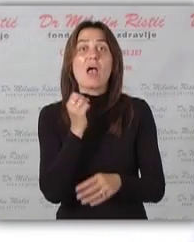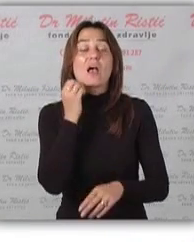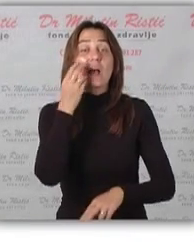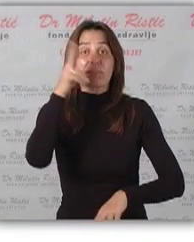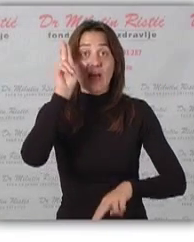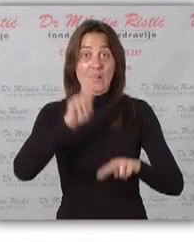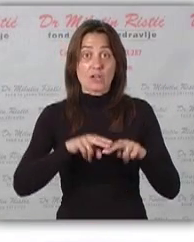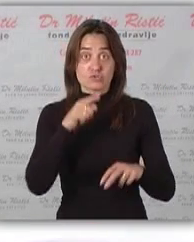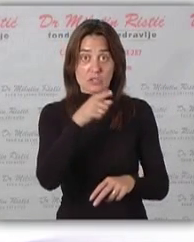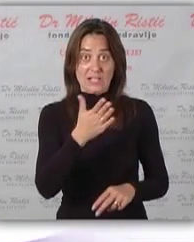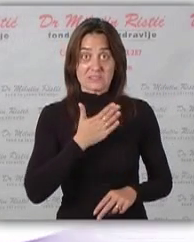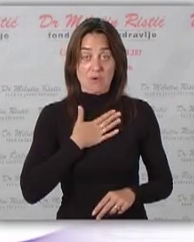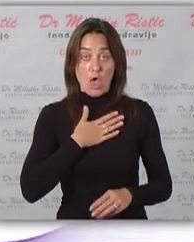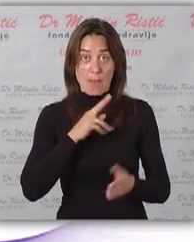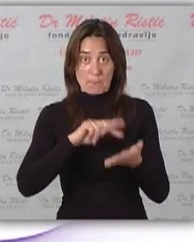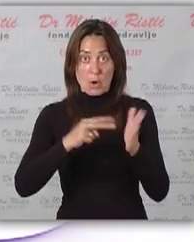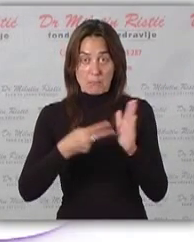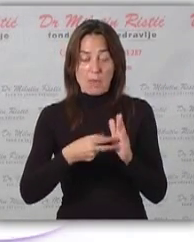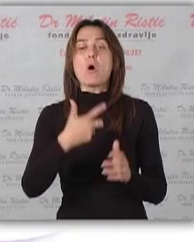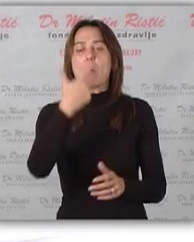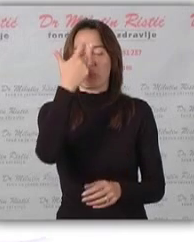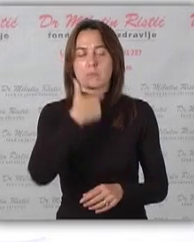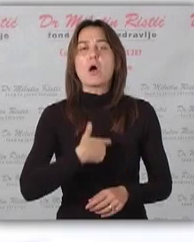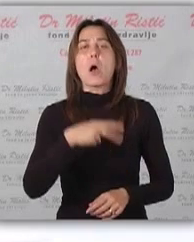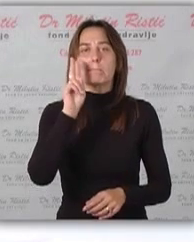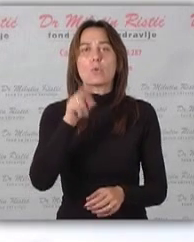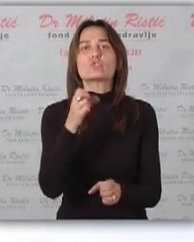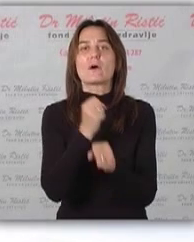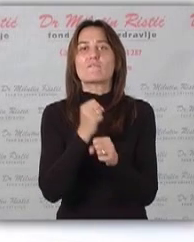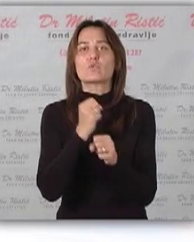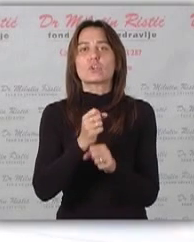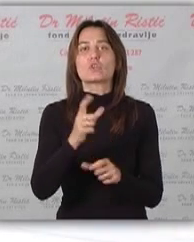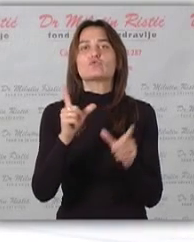kada reši te svoje probleme, onda osoba